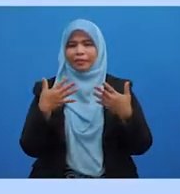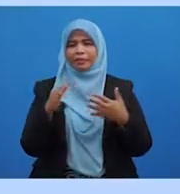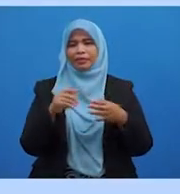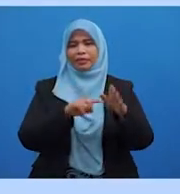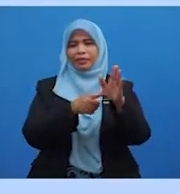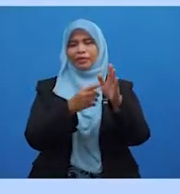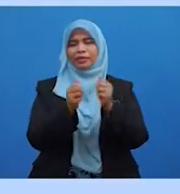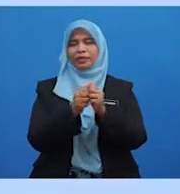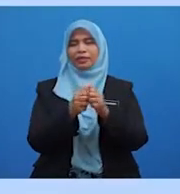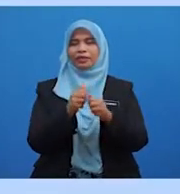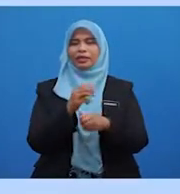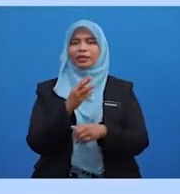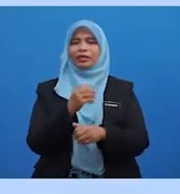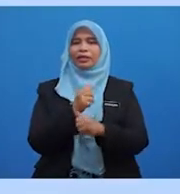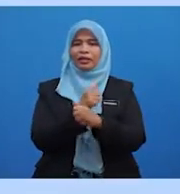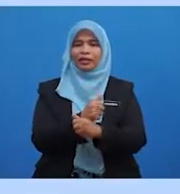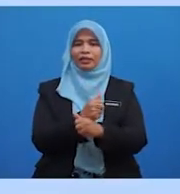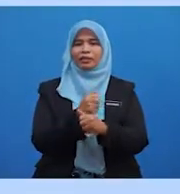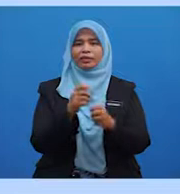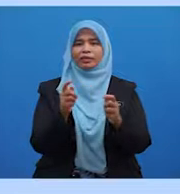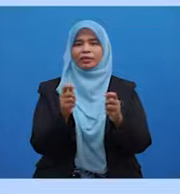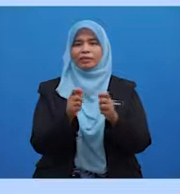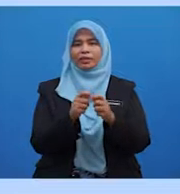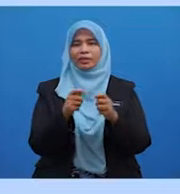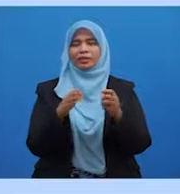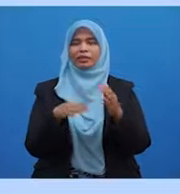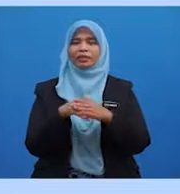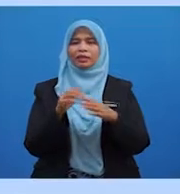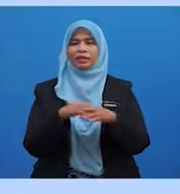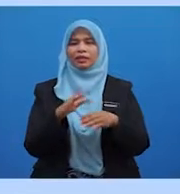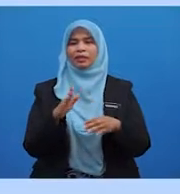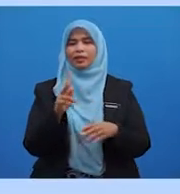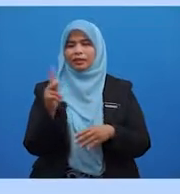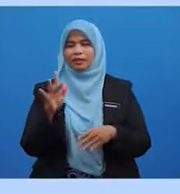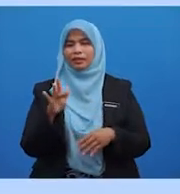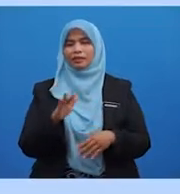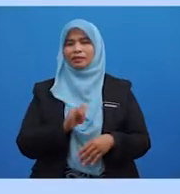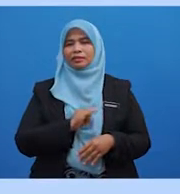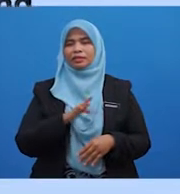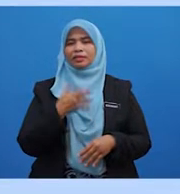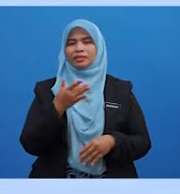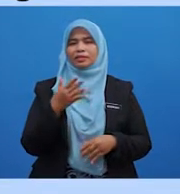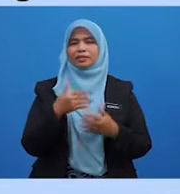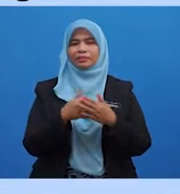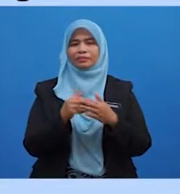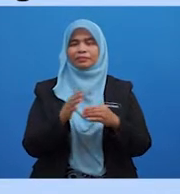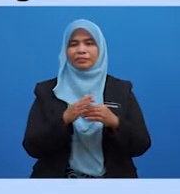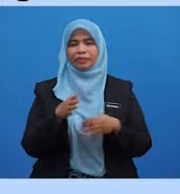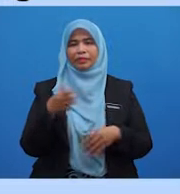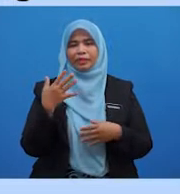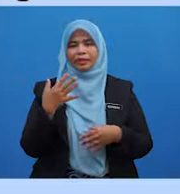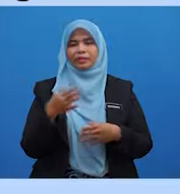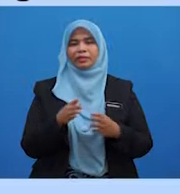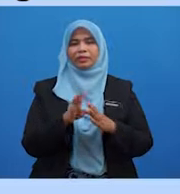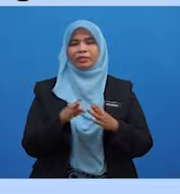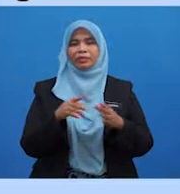yang dimulakan dengan arahan seperti tangan kanan saya berasa hangat. Ketiga, permulaan